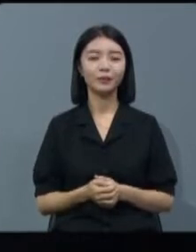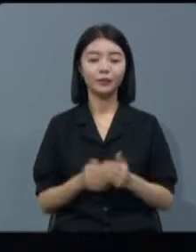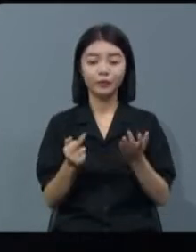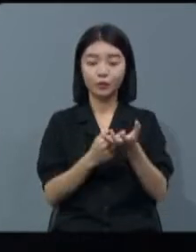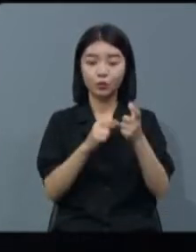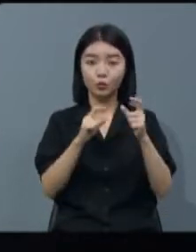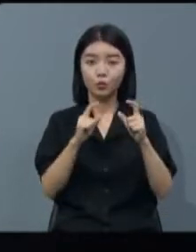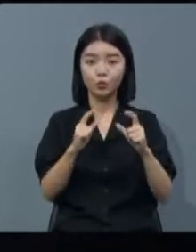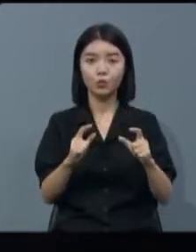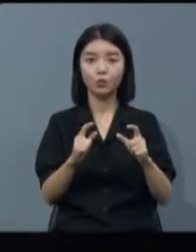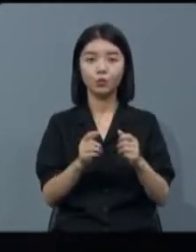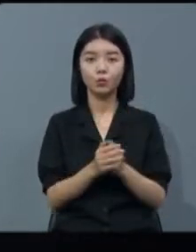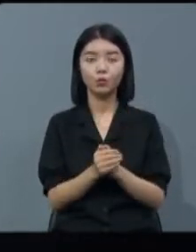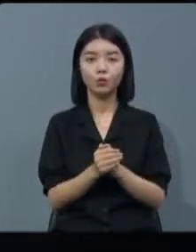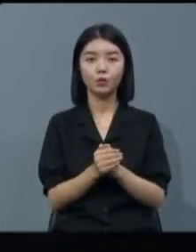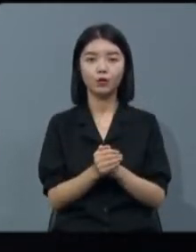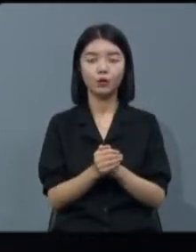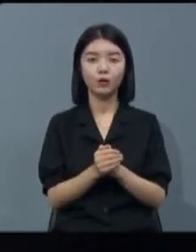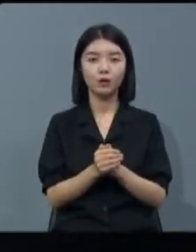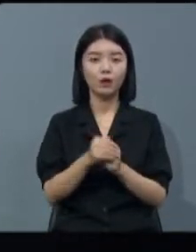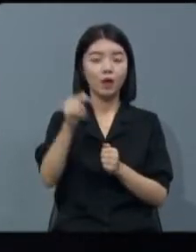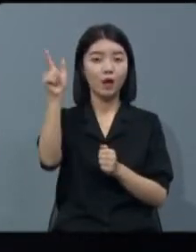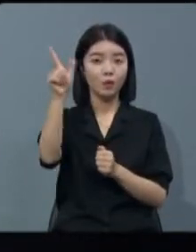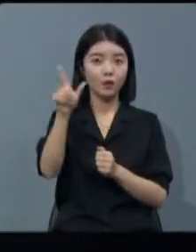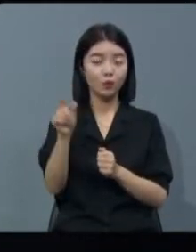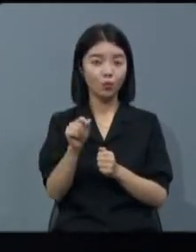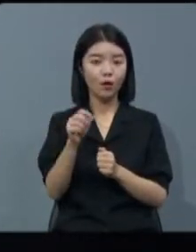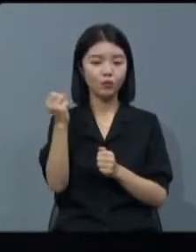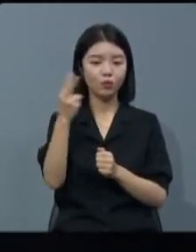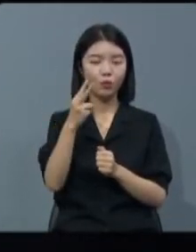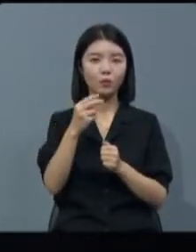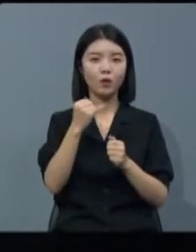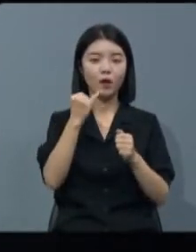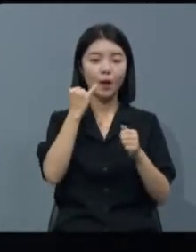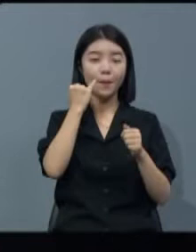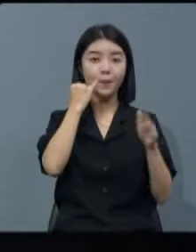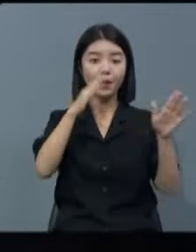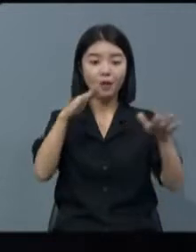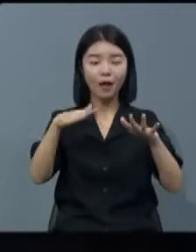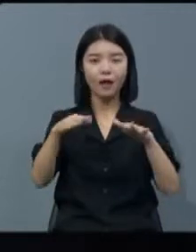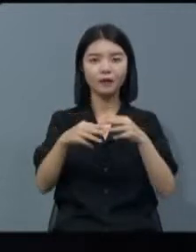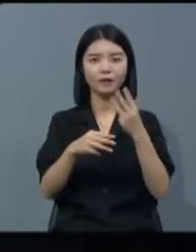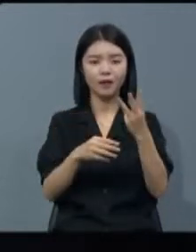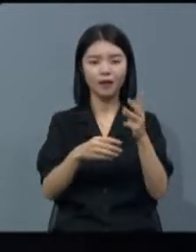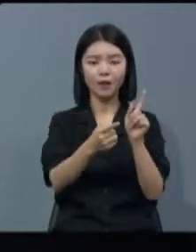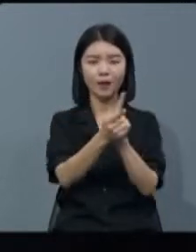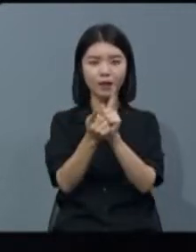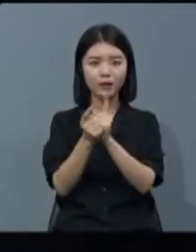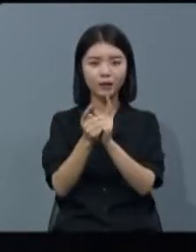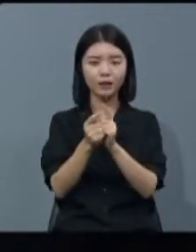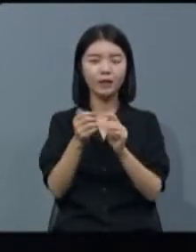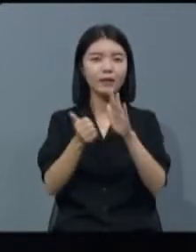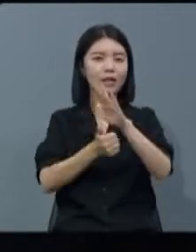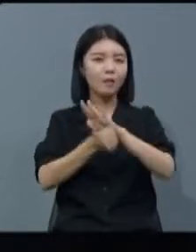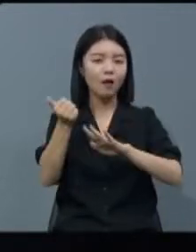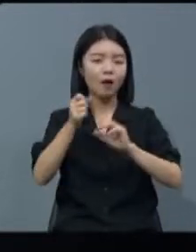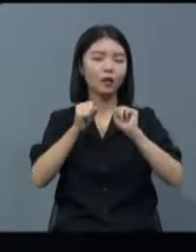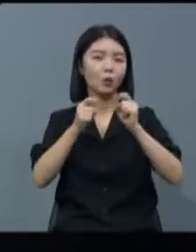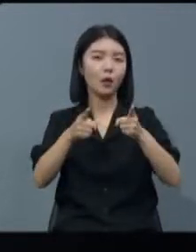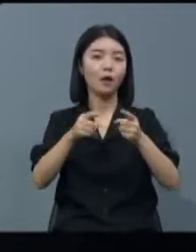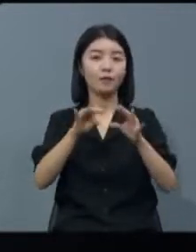제주도는 한반도와 태평양, 이 세 개가 만나는 희망과 기회의